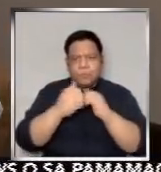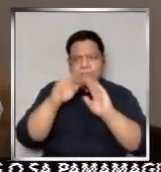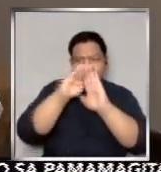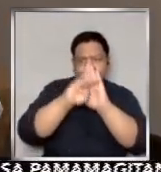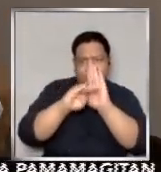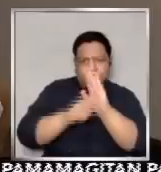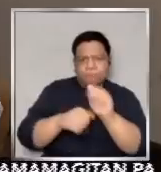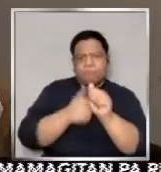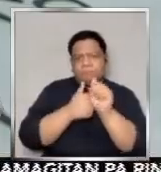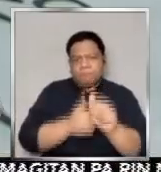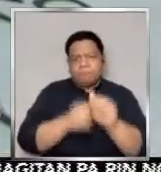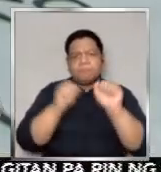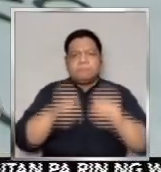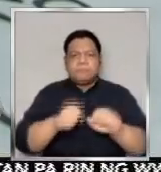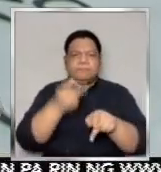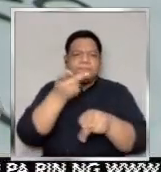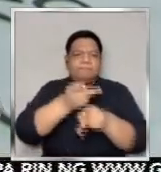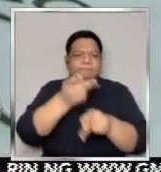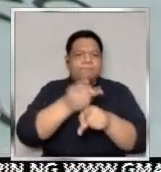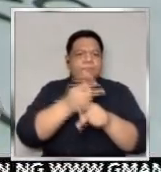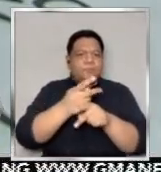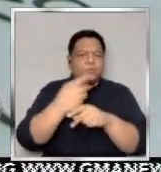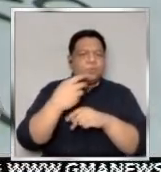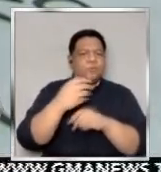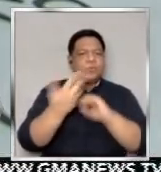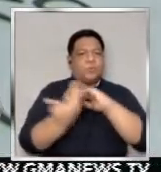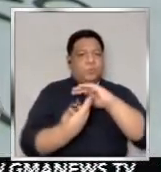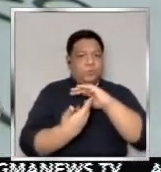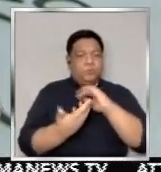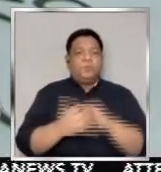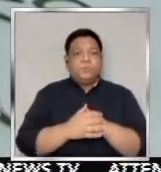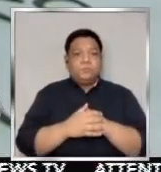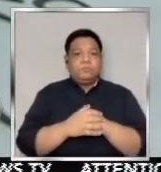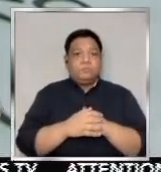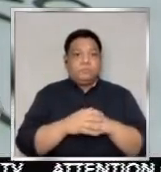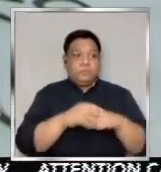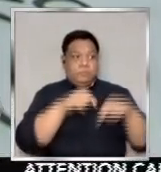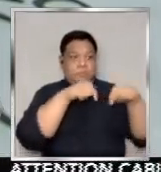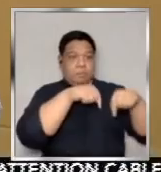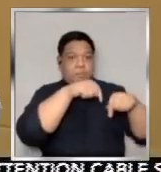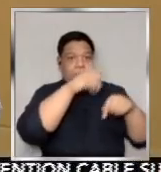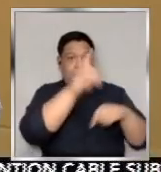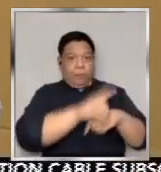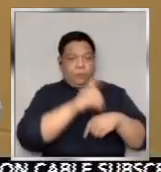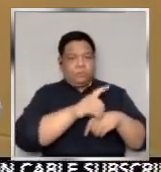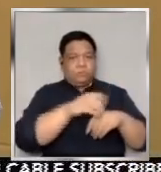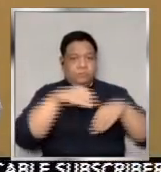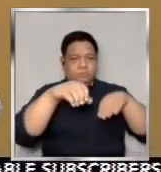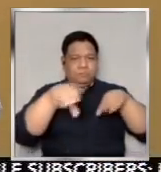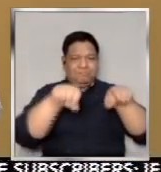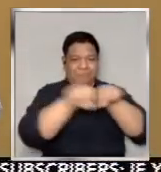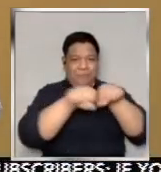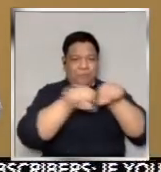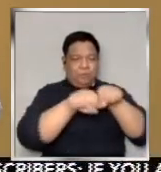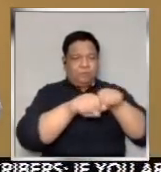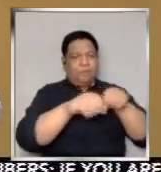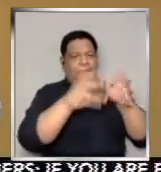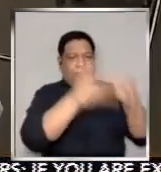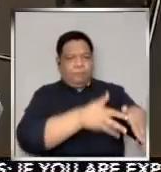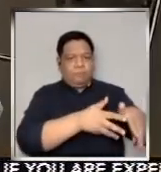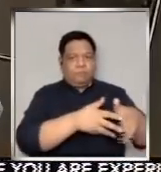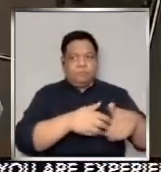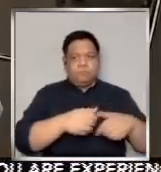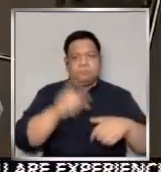ingatan ng mga customer nila. Sa baba pa lang daw ay iiwan na sa shoe rack ang tsinelas o sapatos. No shower o no steam, no